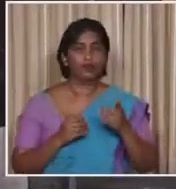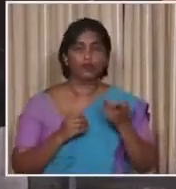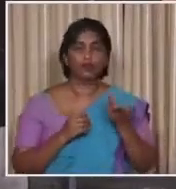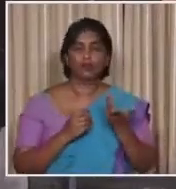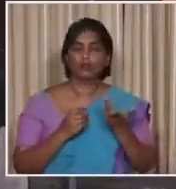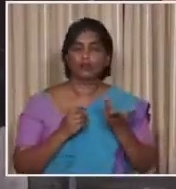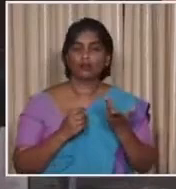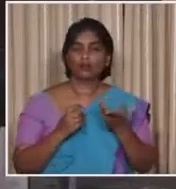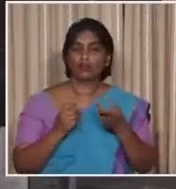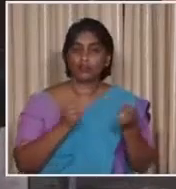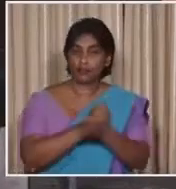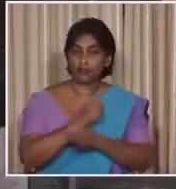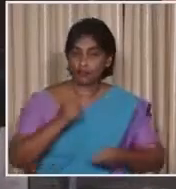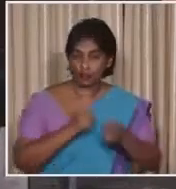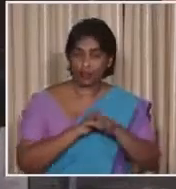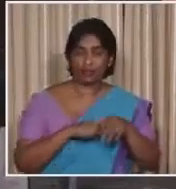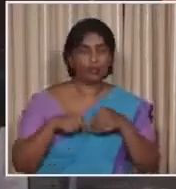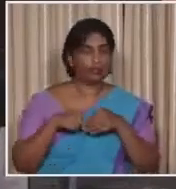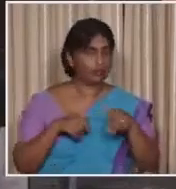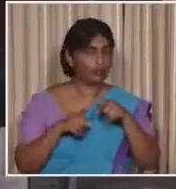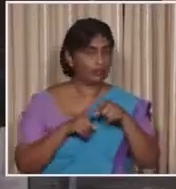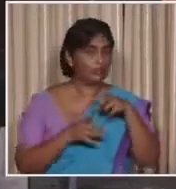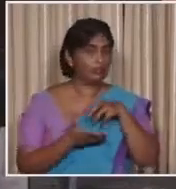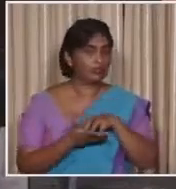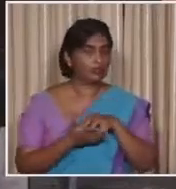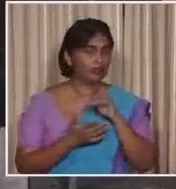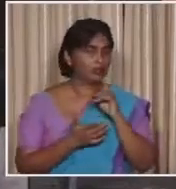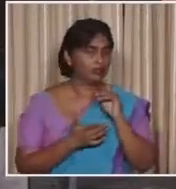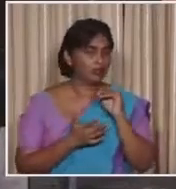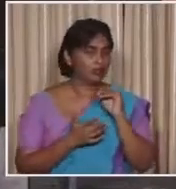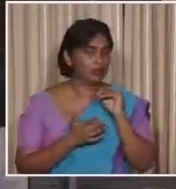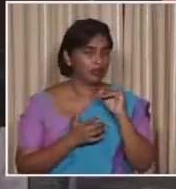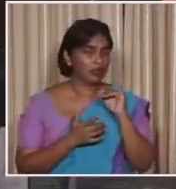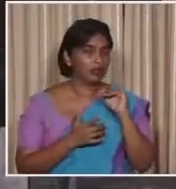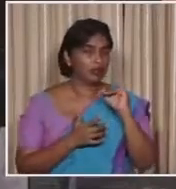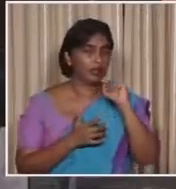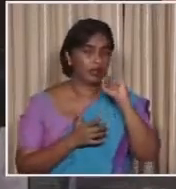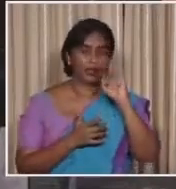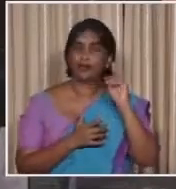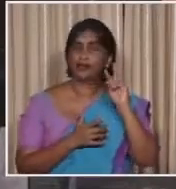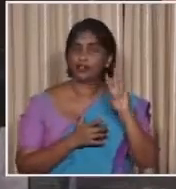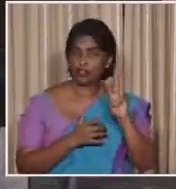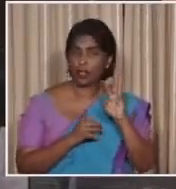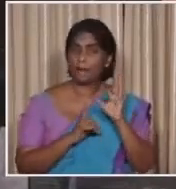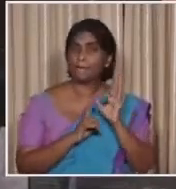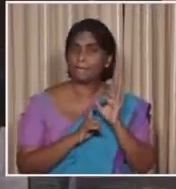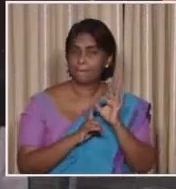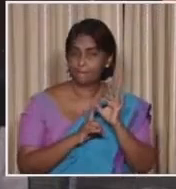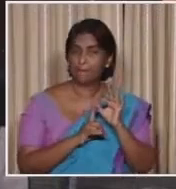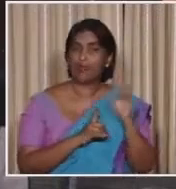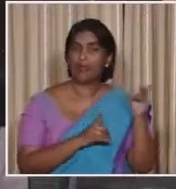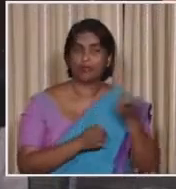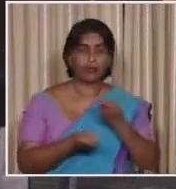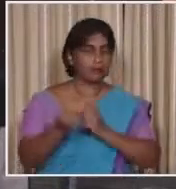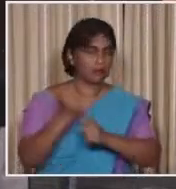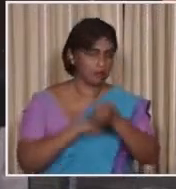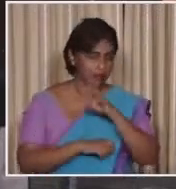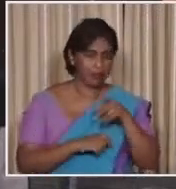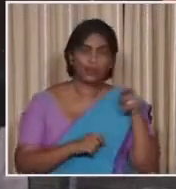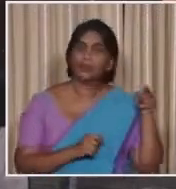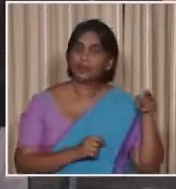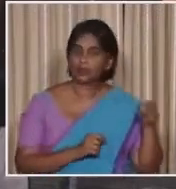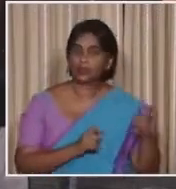அந்த மாவட்டம் 63 ரூபாவுக்கு நெல்லை தனியார்கள் கொள்வனவு செய்கின்றார்கள். அங்கு நேமட்ரோடு